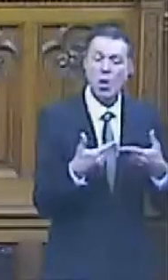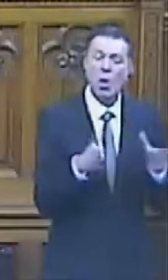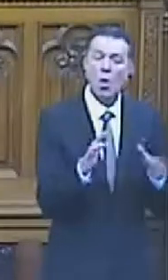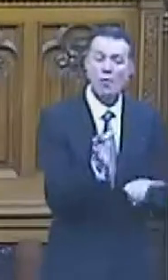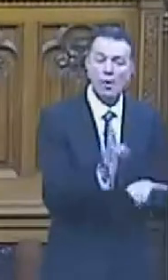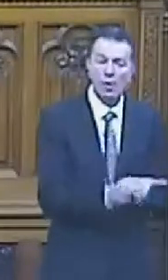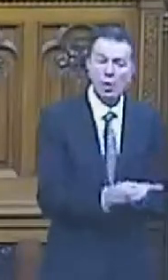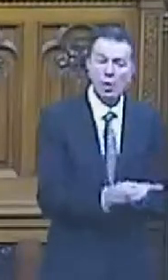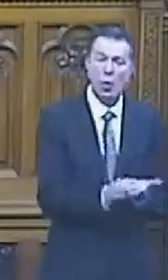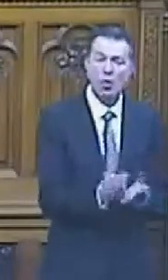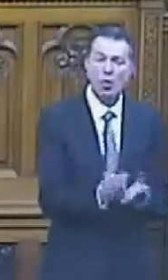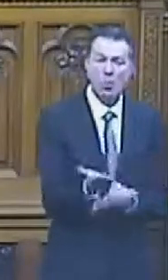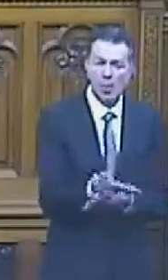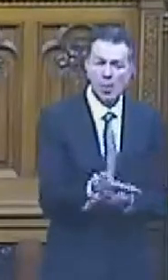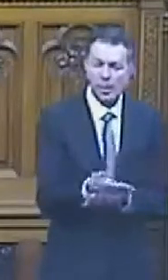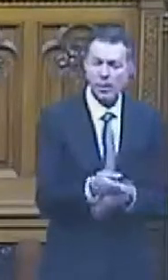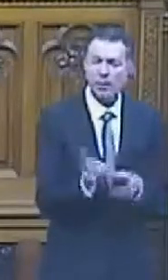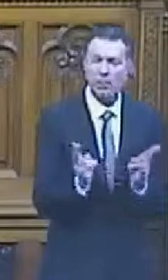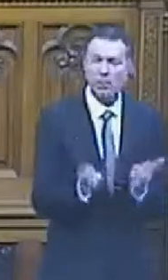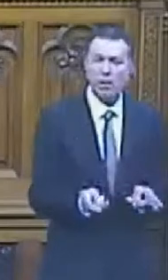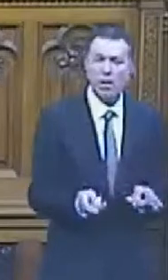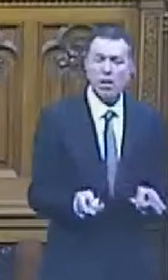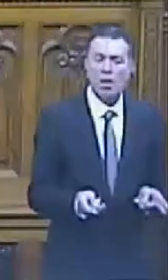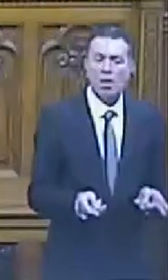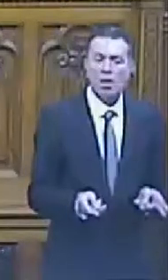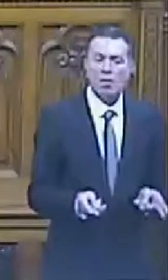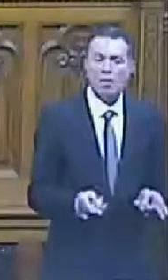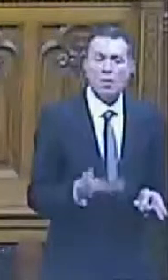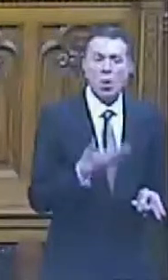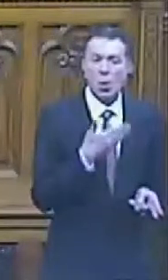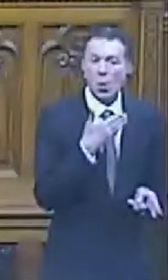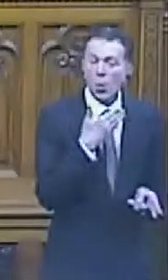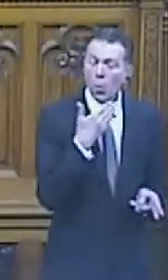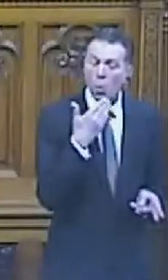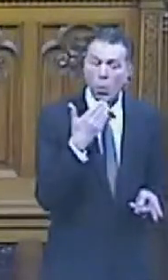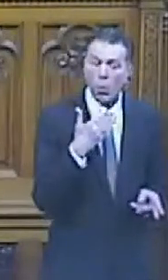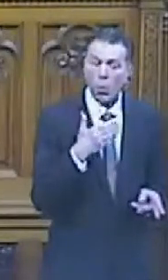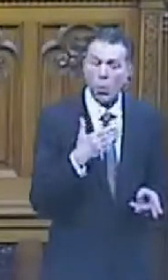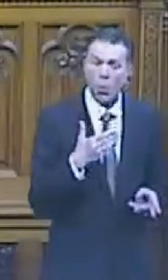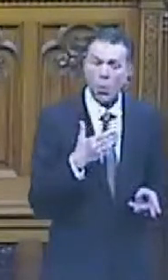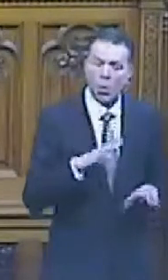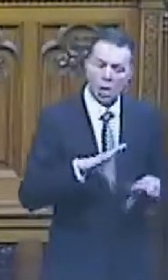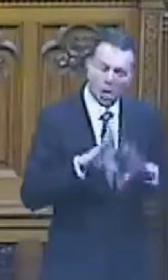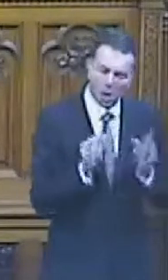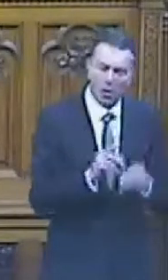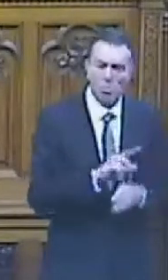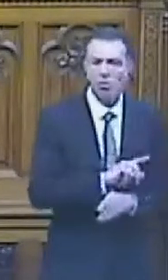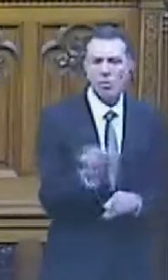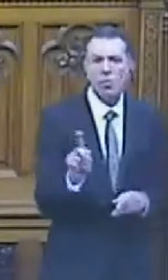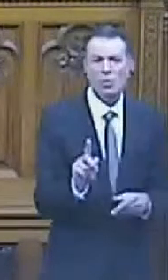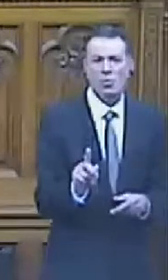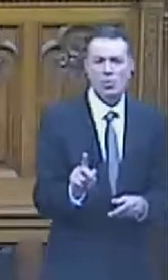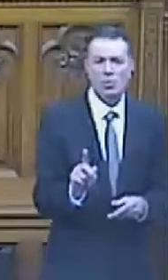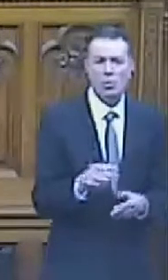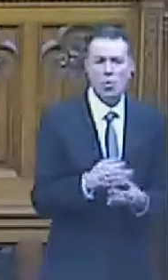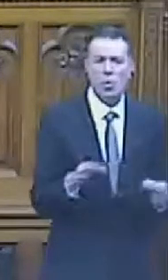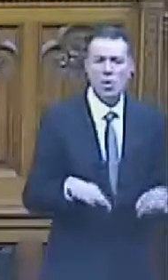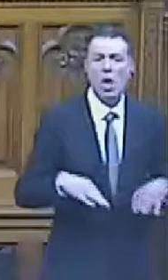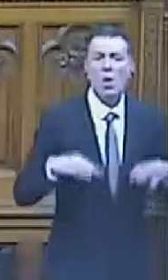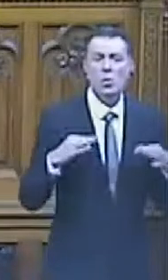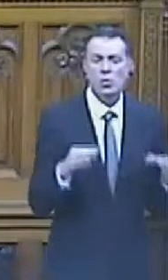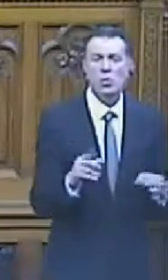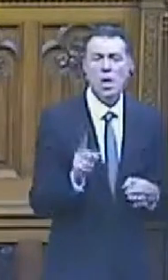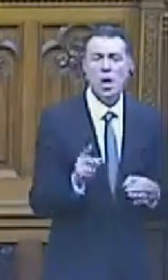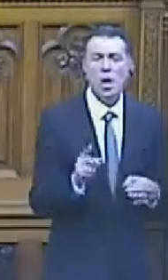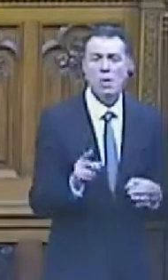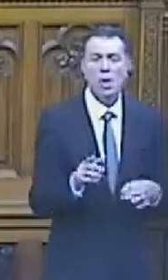Orten kann natürlich nicht ausnahmslos verboten werden. Das bedeutet aber, ein sektorales